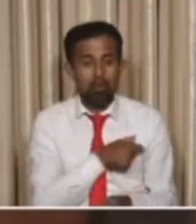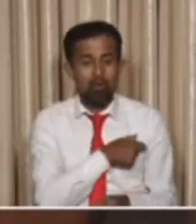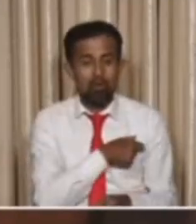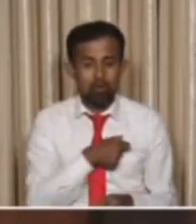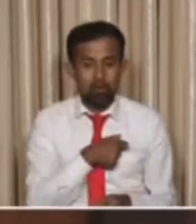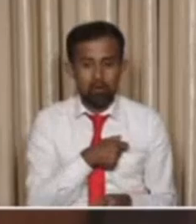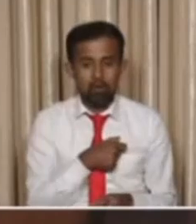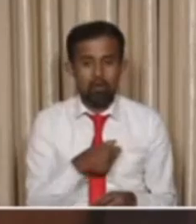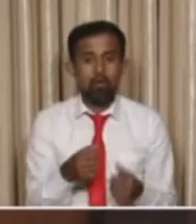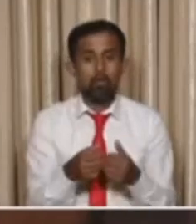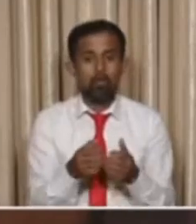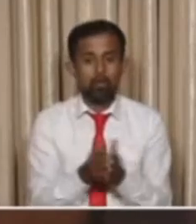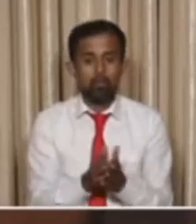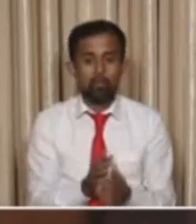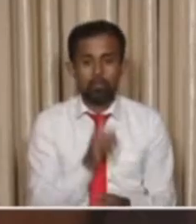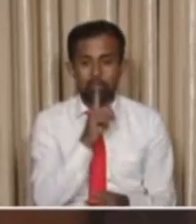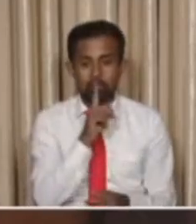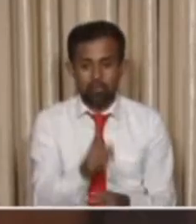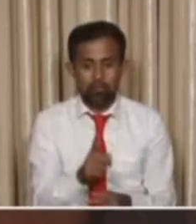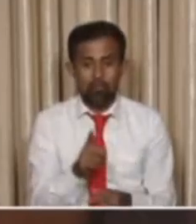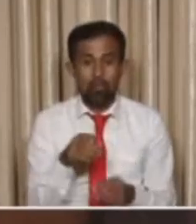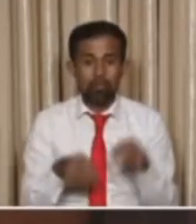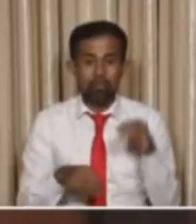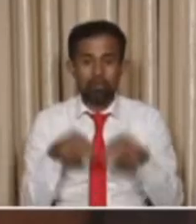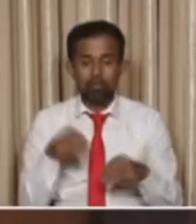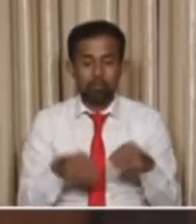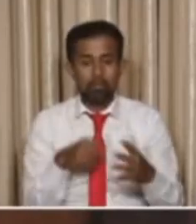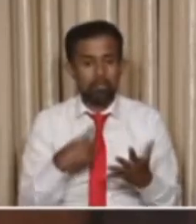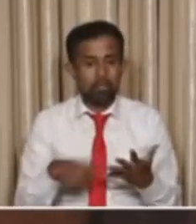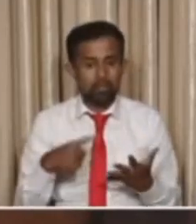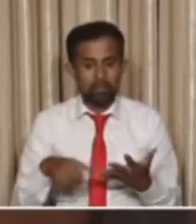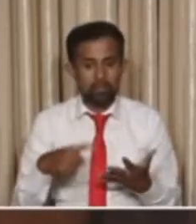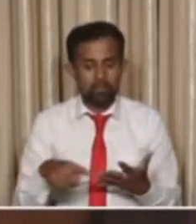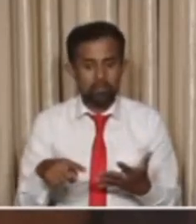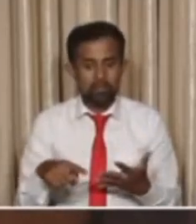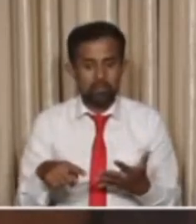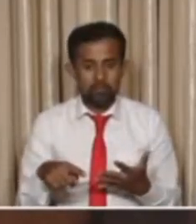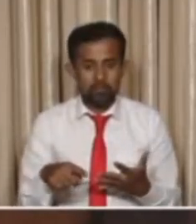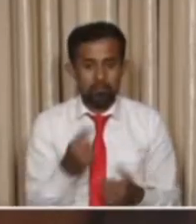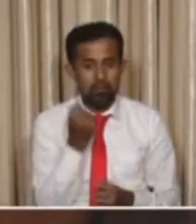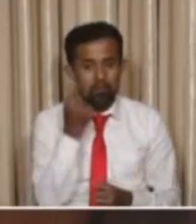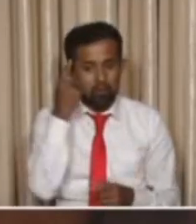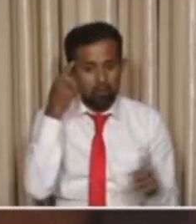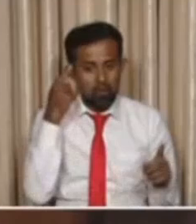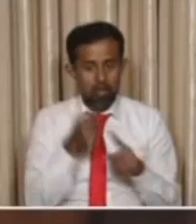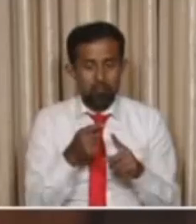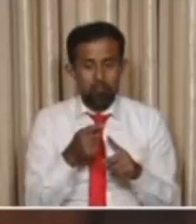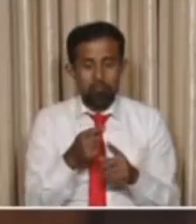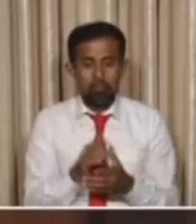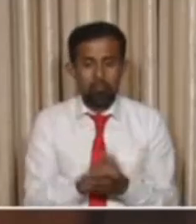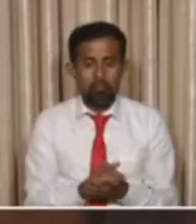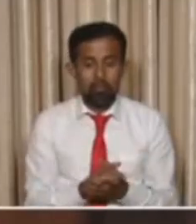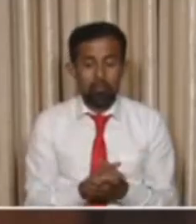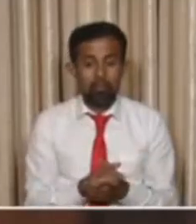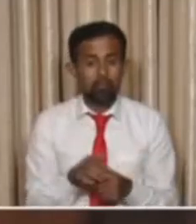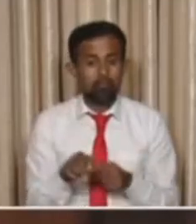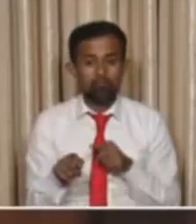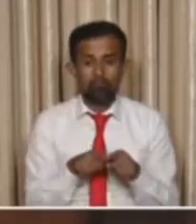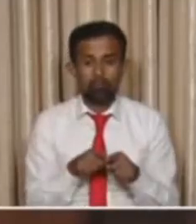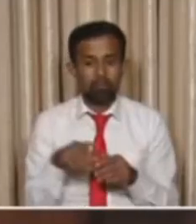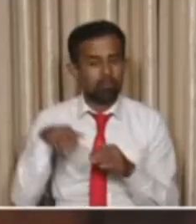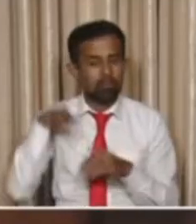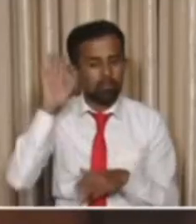ஒரு விடயமும் இந்த எங்களுடைய வரலாறு புத்தகங்களில் இல்லை. தந்தை செல்வநாயகம் அவர்கள், எங்களுடைய கட்சியின் சாவர் அவர்கள் ஏன் அந்த கட்சியை